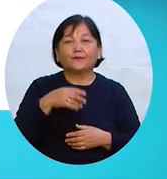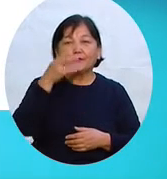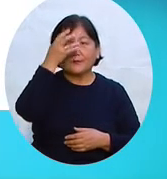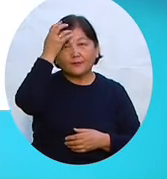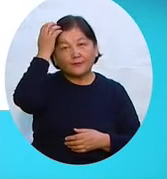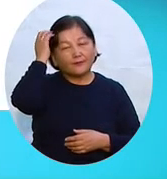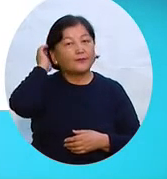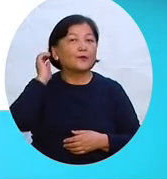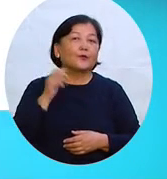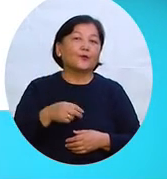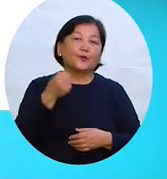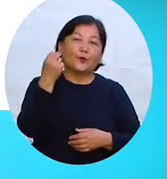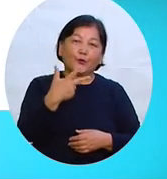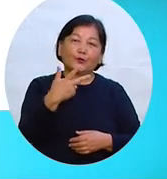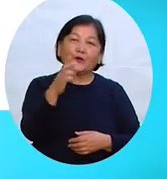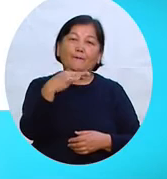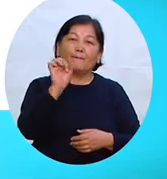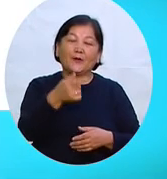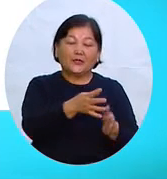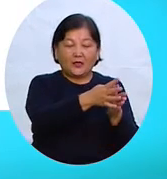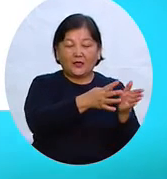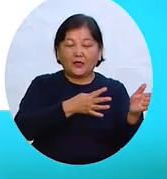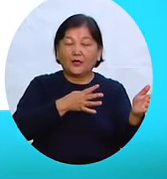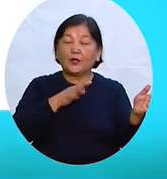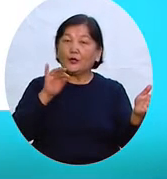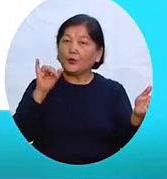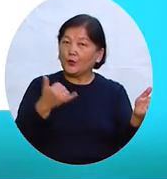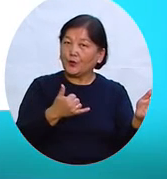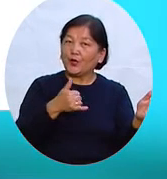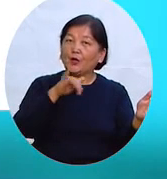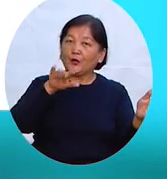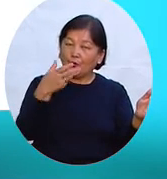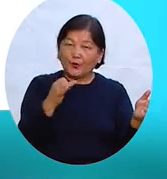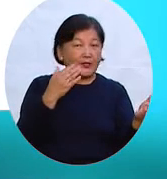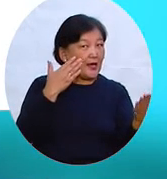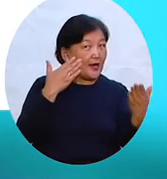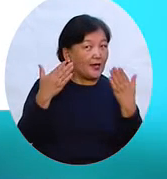За 3 дугаар бадагт юуг юутай адилтгсан байна вэ? Яагаад вэ?